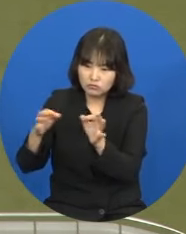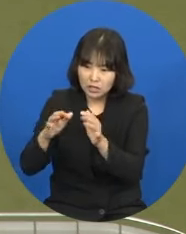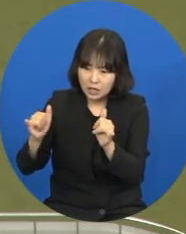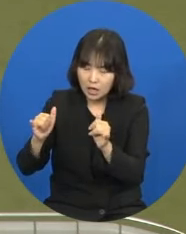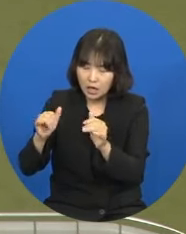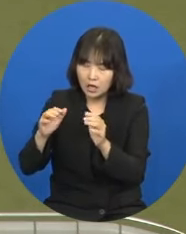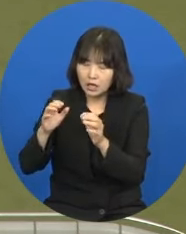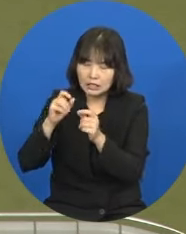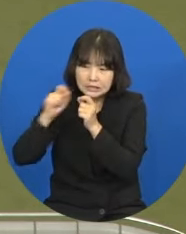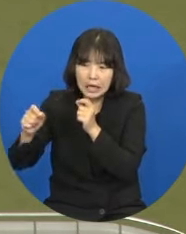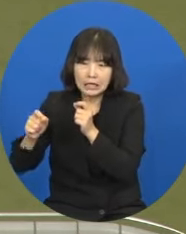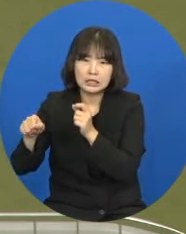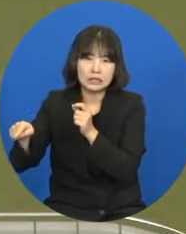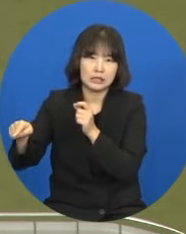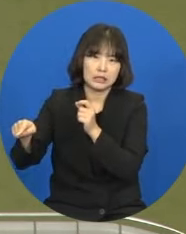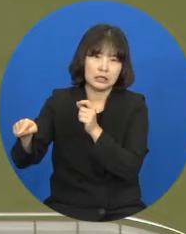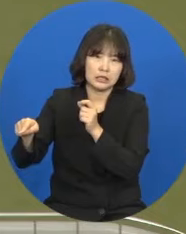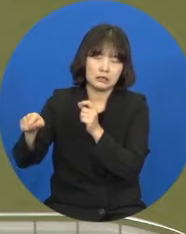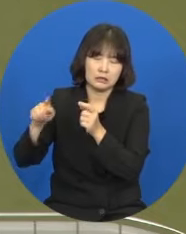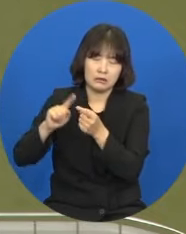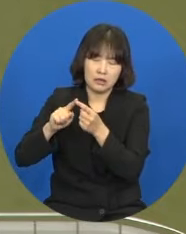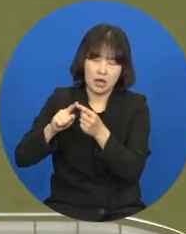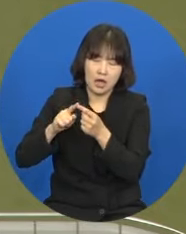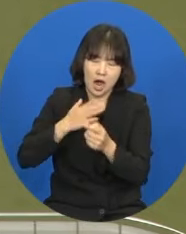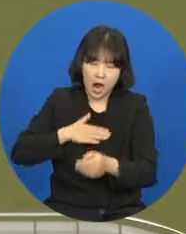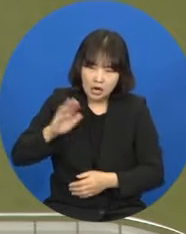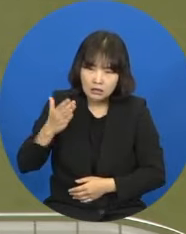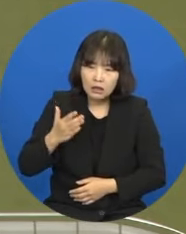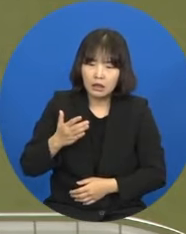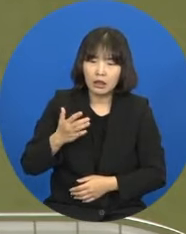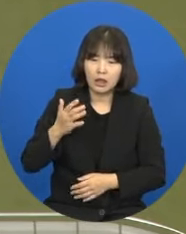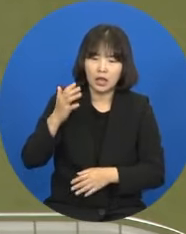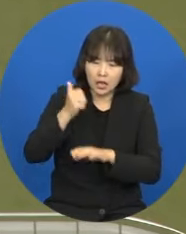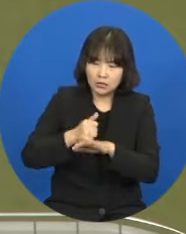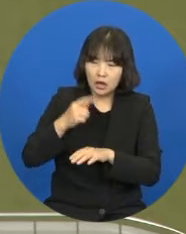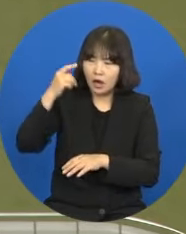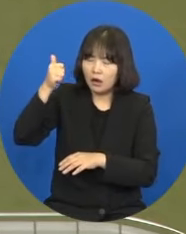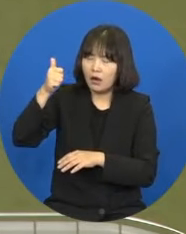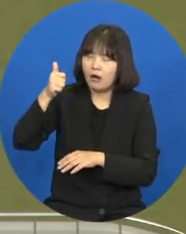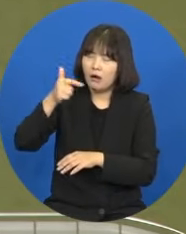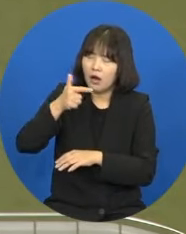사기꾼이었던 나중에 목사님 너무 감사해요